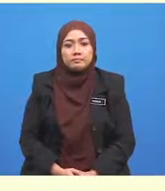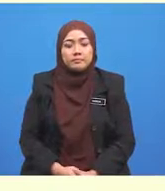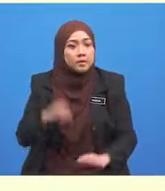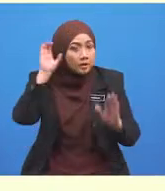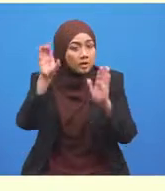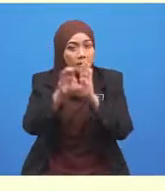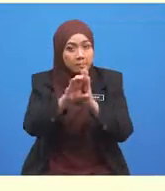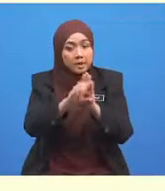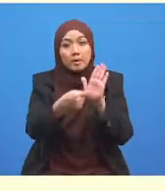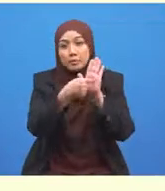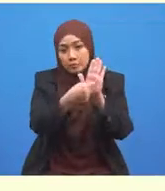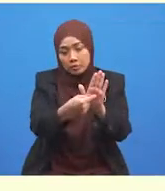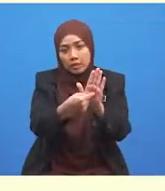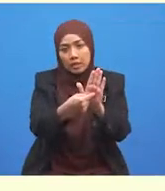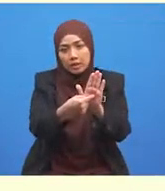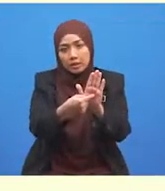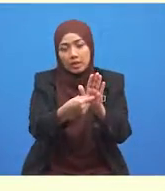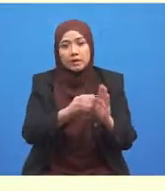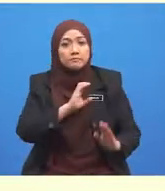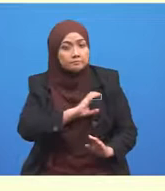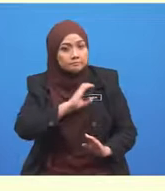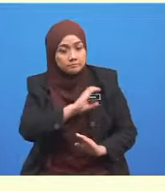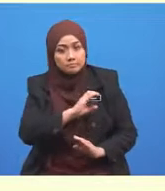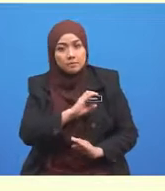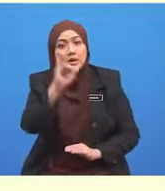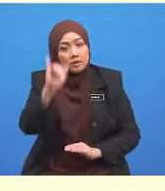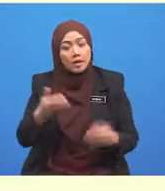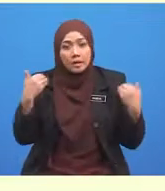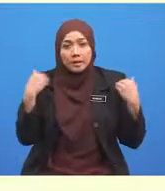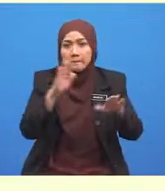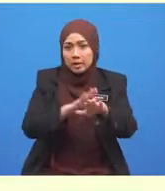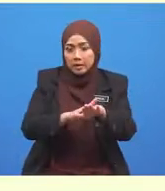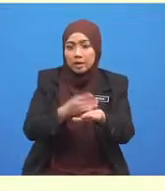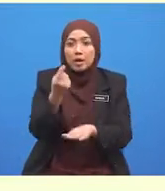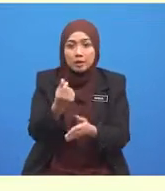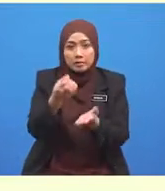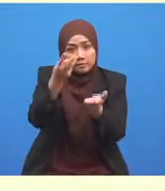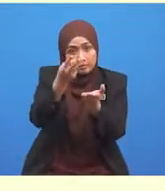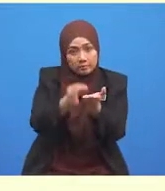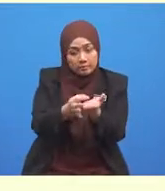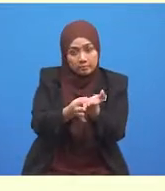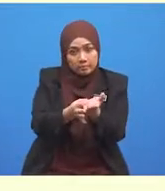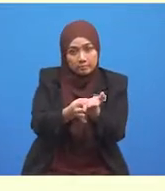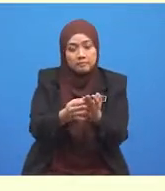Paparan ini menunjukkan ciri-ciri yang ada pada duit shilling.